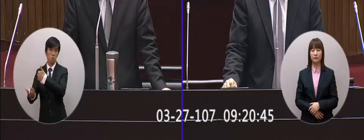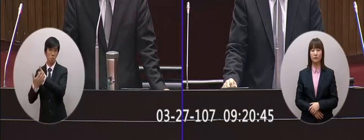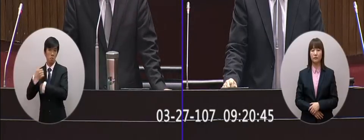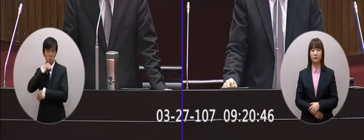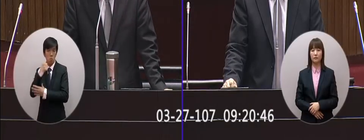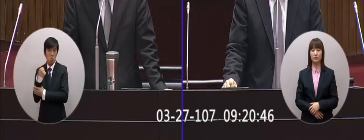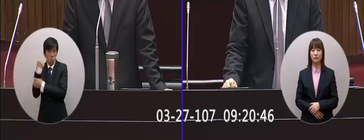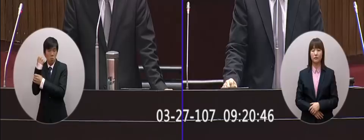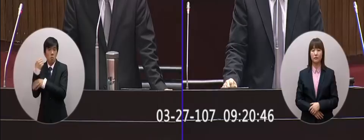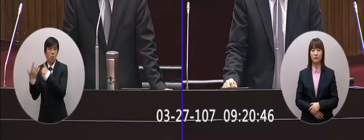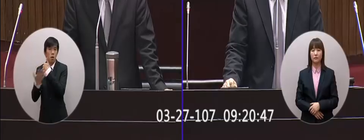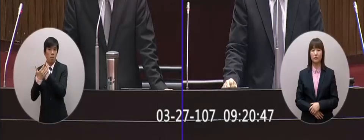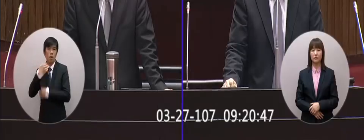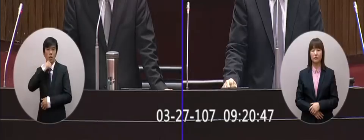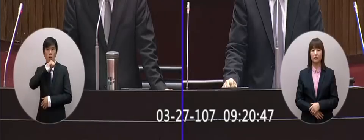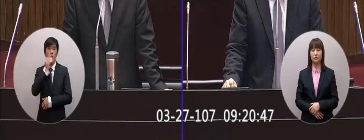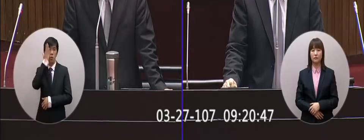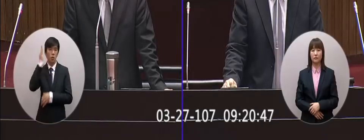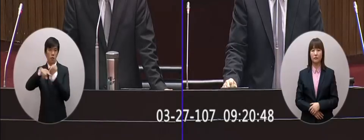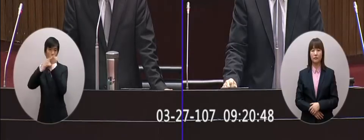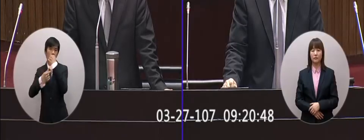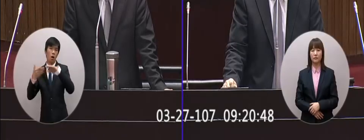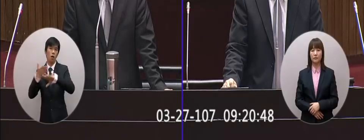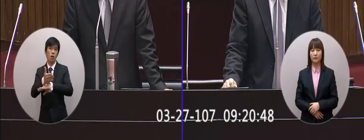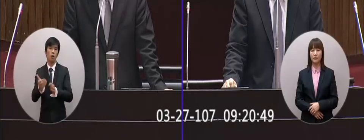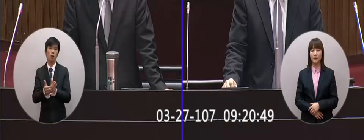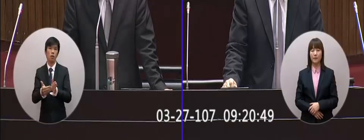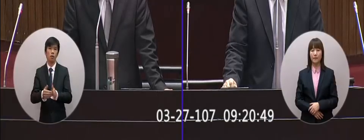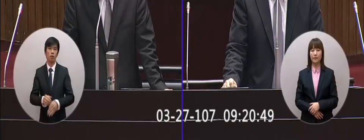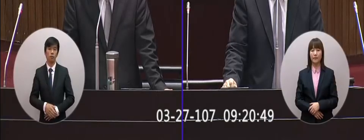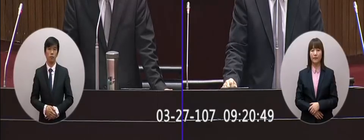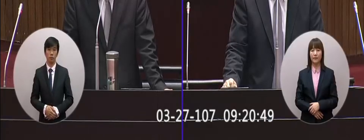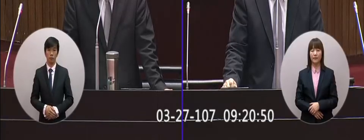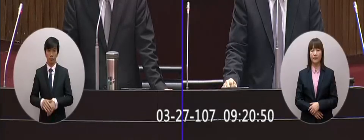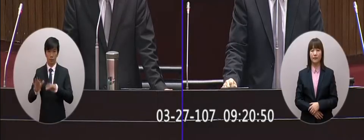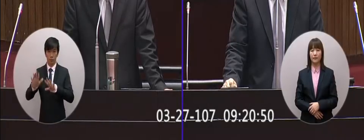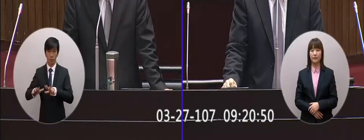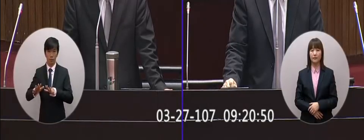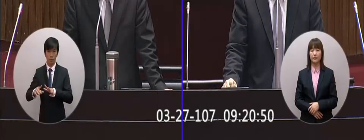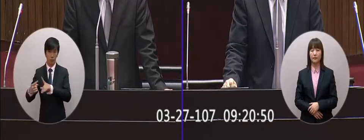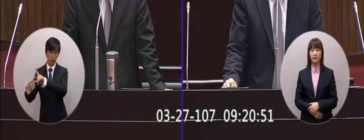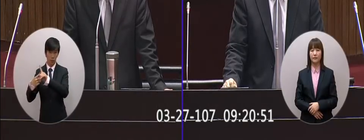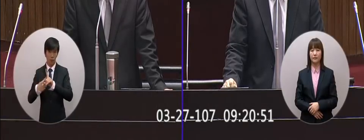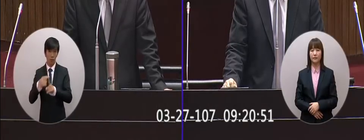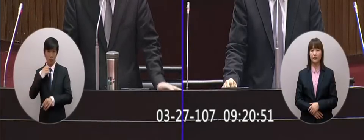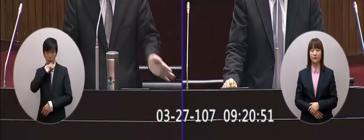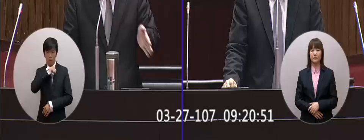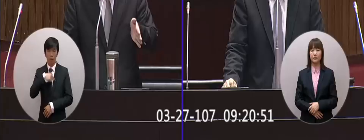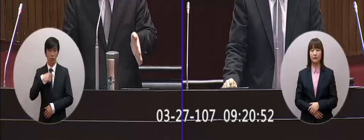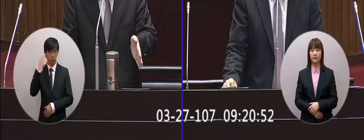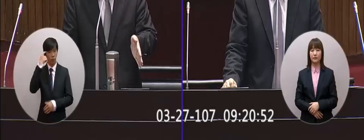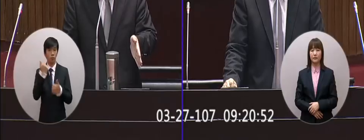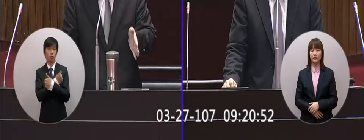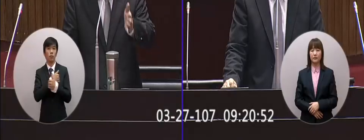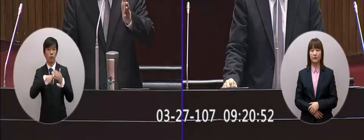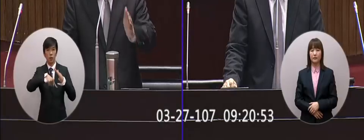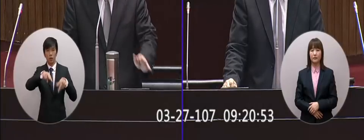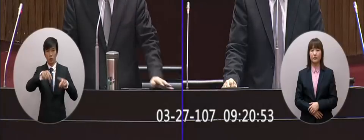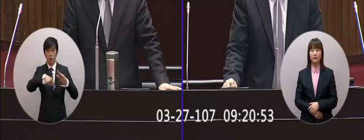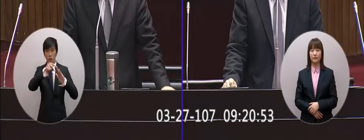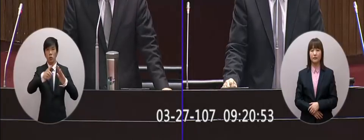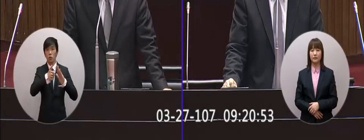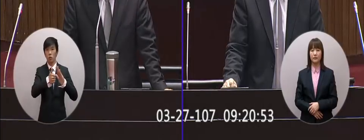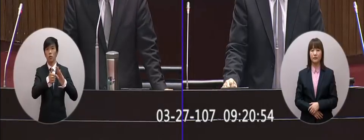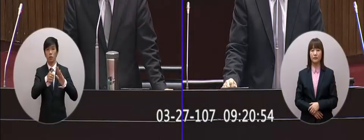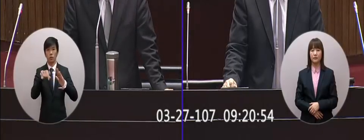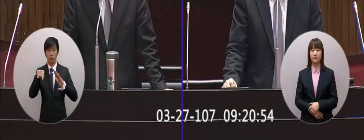让台湾旅行法通过，所以今天能够拨空来到台湾， 我代表行政院在国会这个地方应